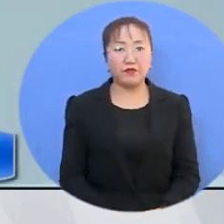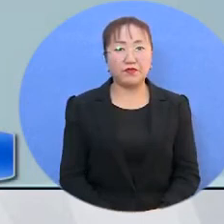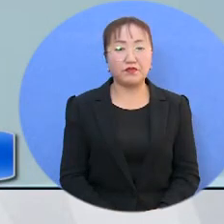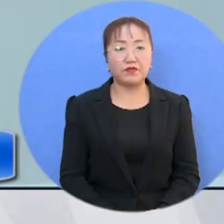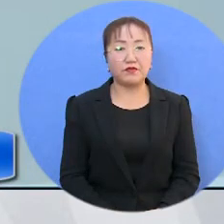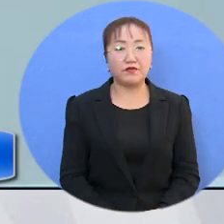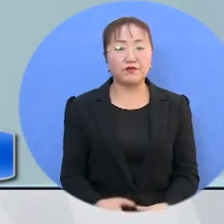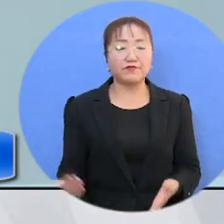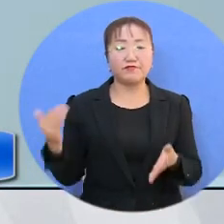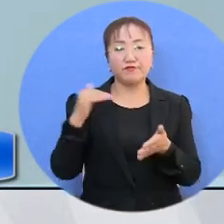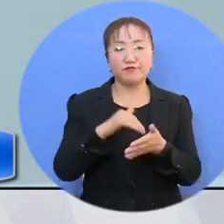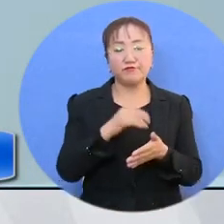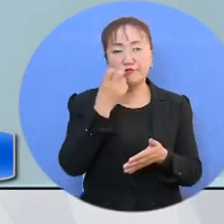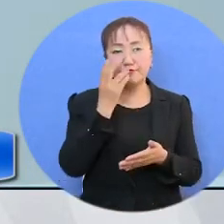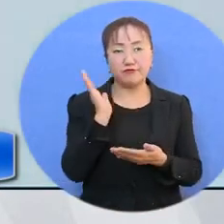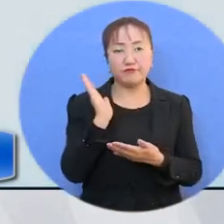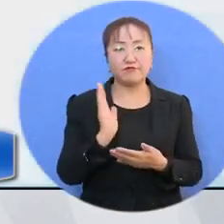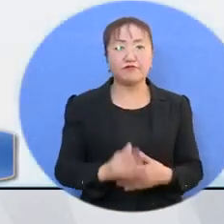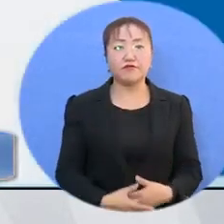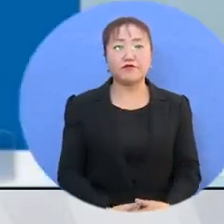За дахин нэг харцгаая.